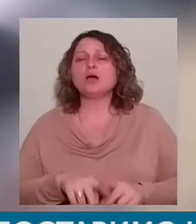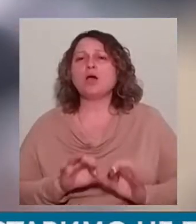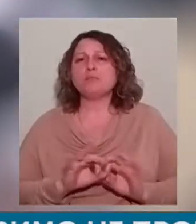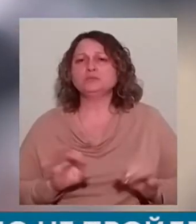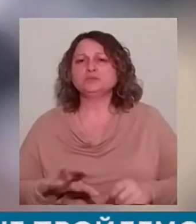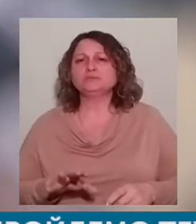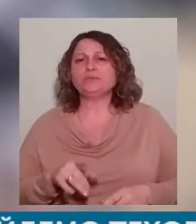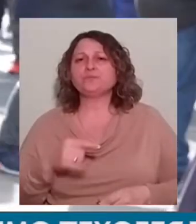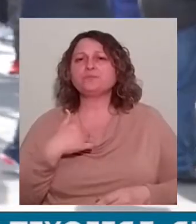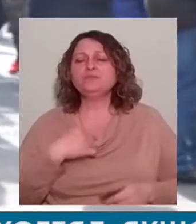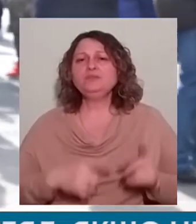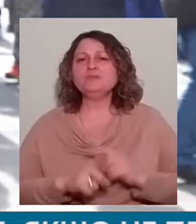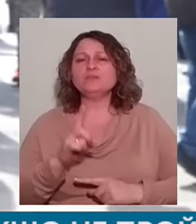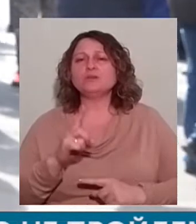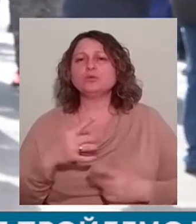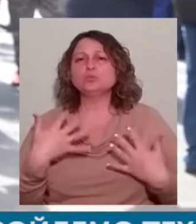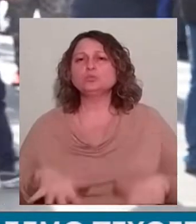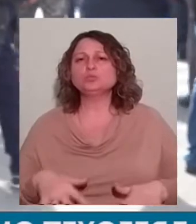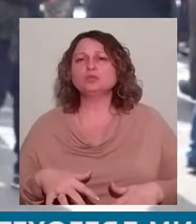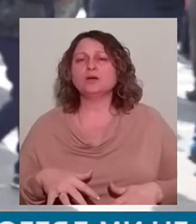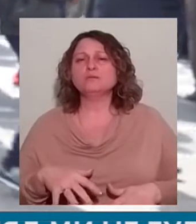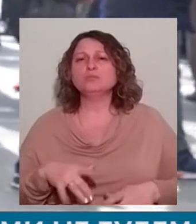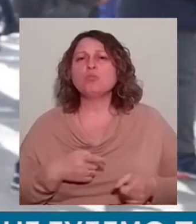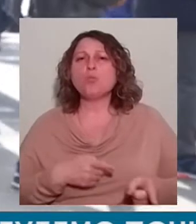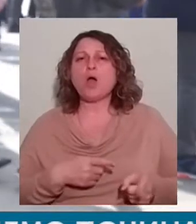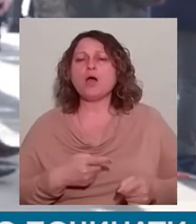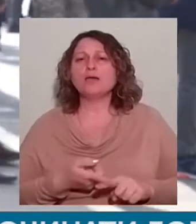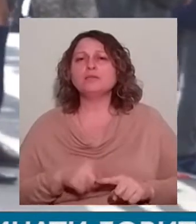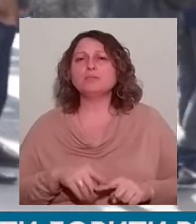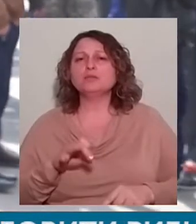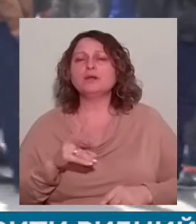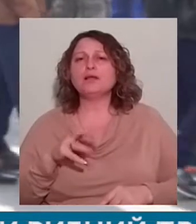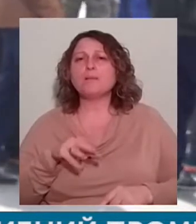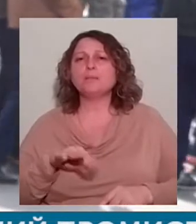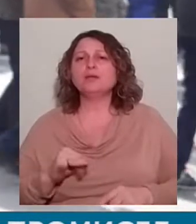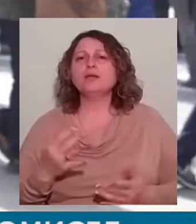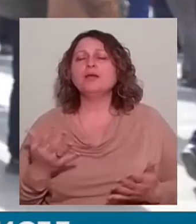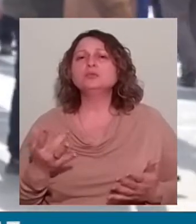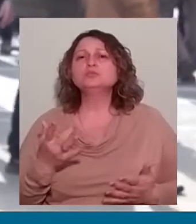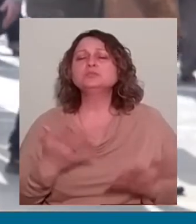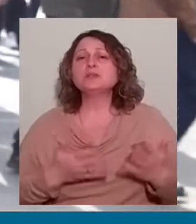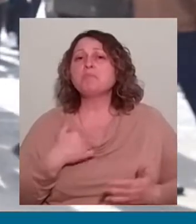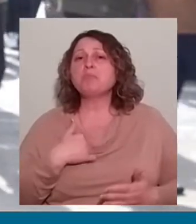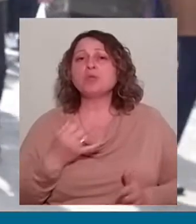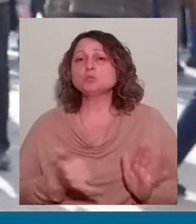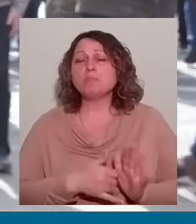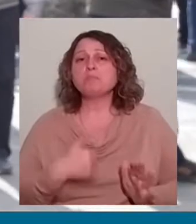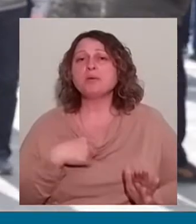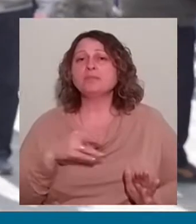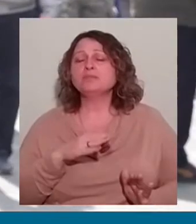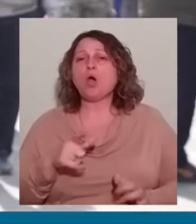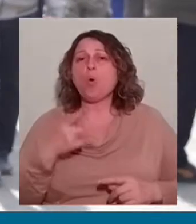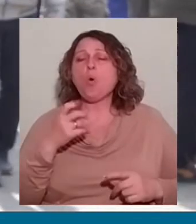Нас начали уже пугать этими трекерами. Если мы их не поставим, мы не пройдем техосмотр. Если мы не пройдем техосмотр, мы не